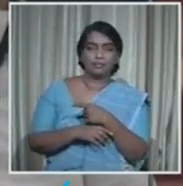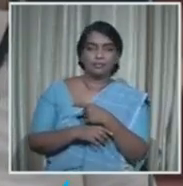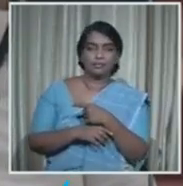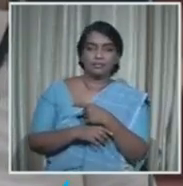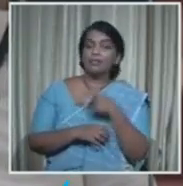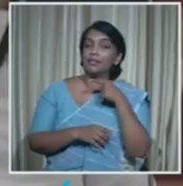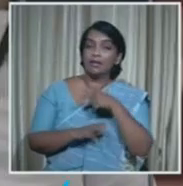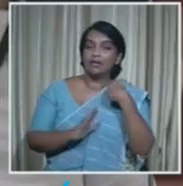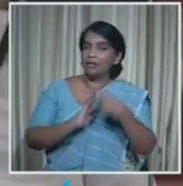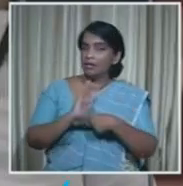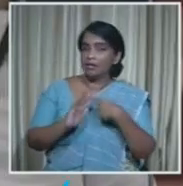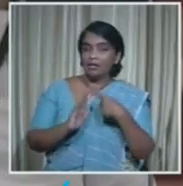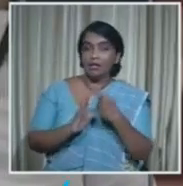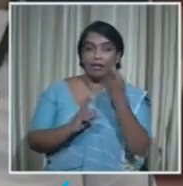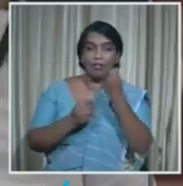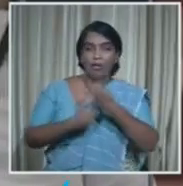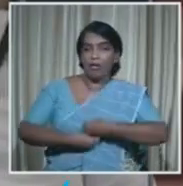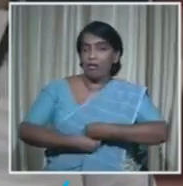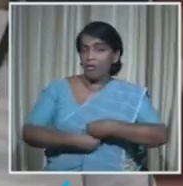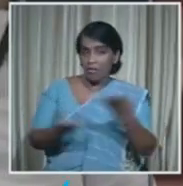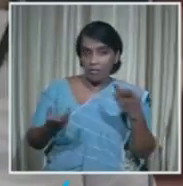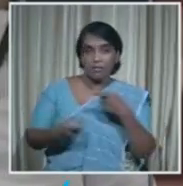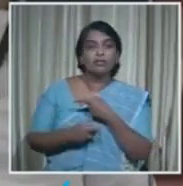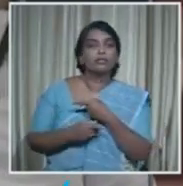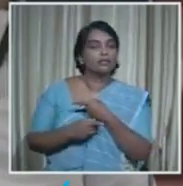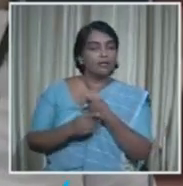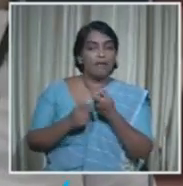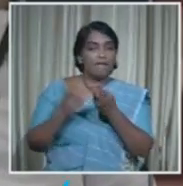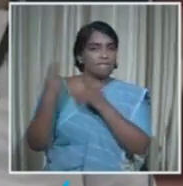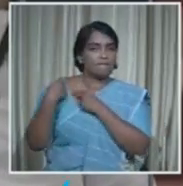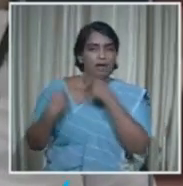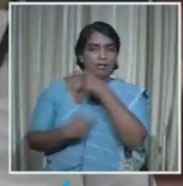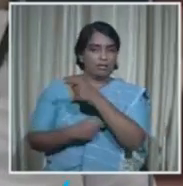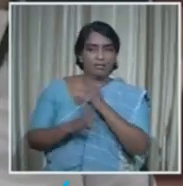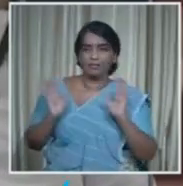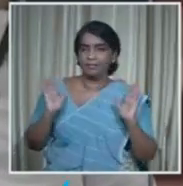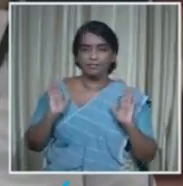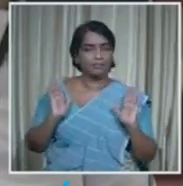me rate aarthika vinashayata waga kiyanna awashya naha.